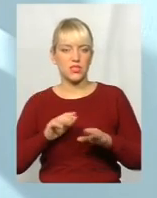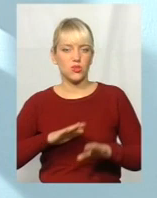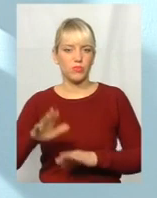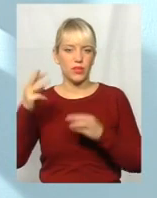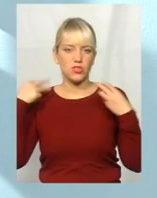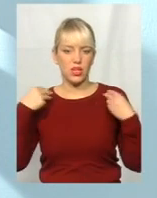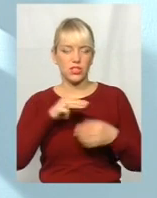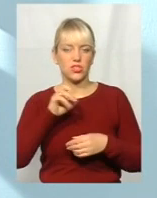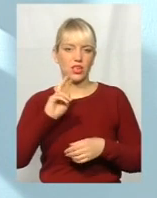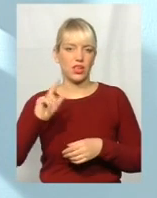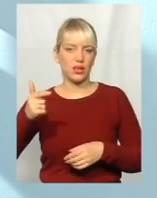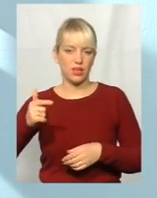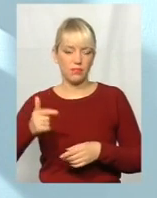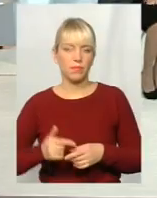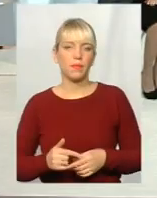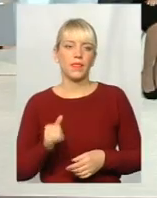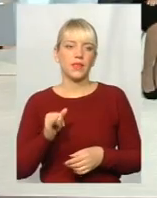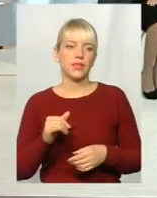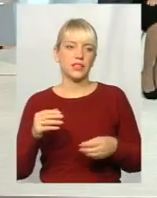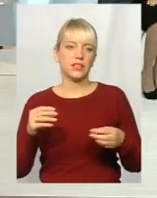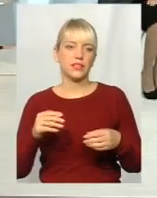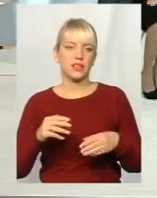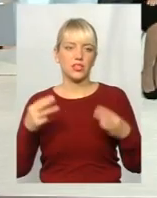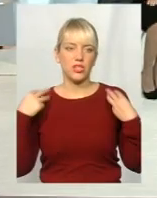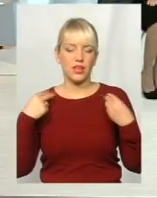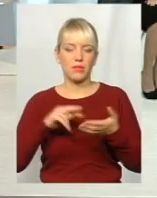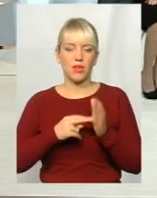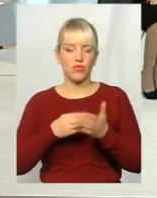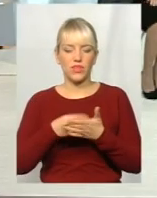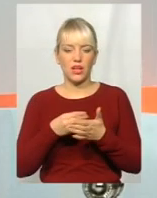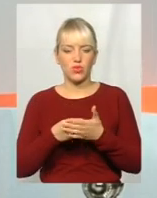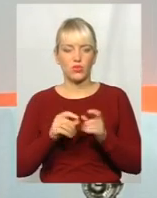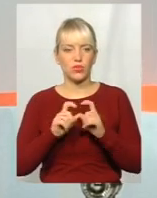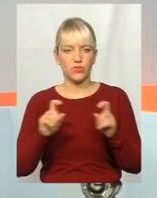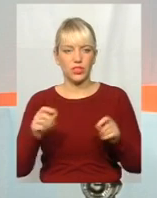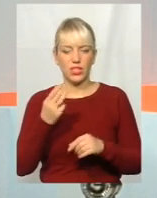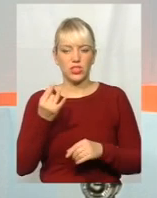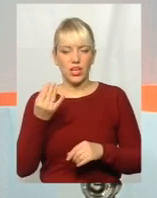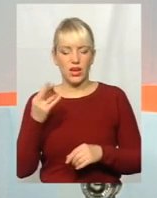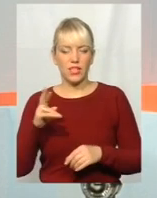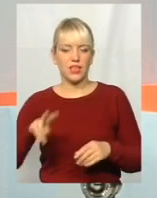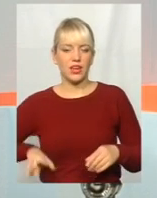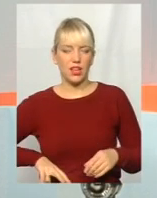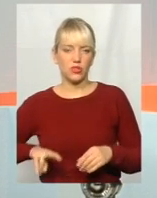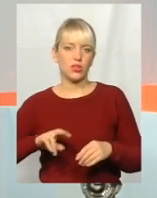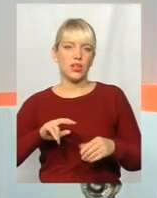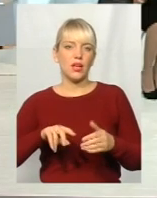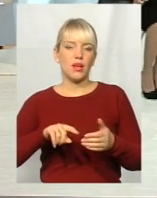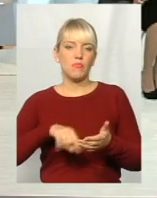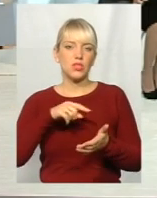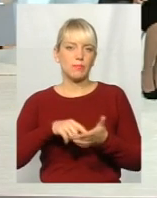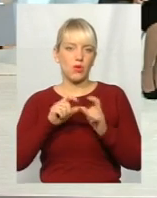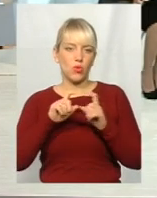управління житлово-комунального господарства, начальник планово-фінансового відділу, та Сергій Ширяєв, директор управляючої муніципальної компанії